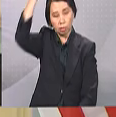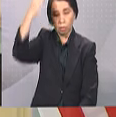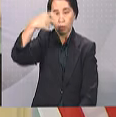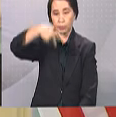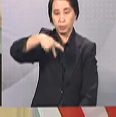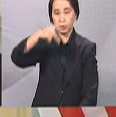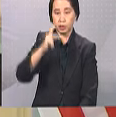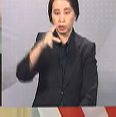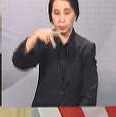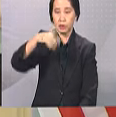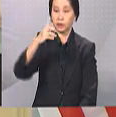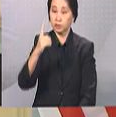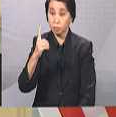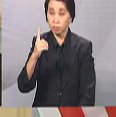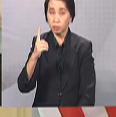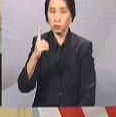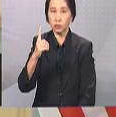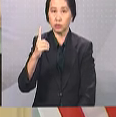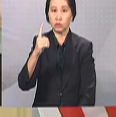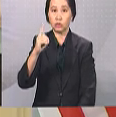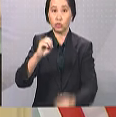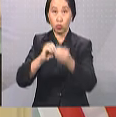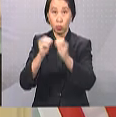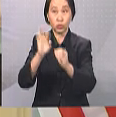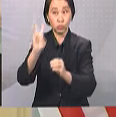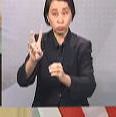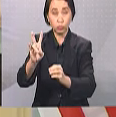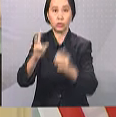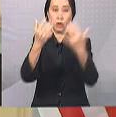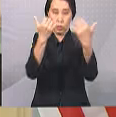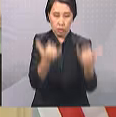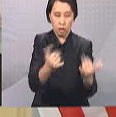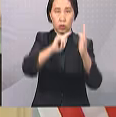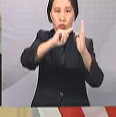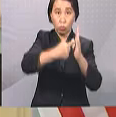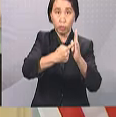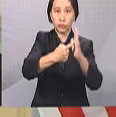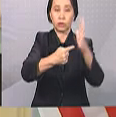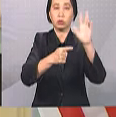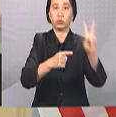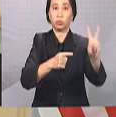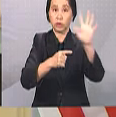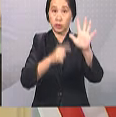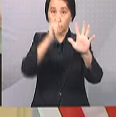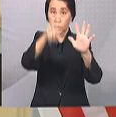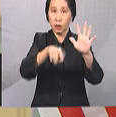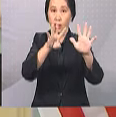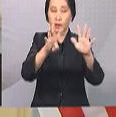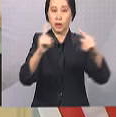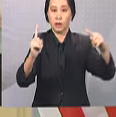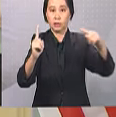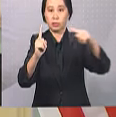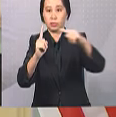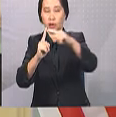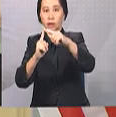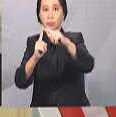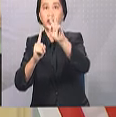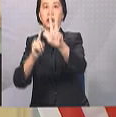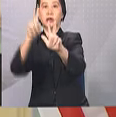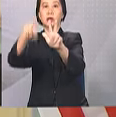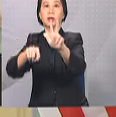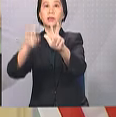PKPD ini berkuat kuasa mulai hari ini, 25 April 2020 hingga ke